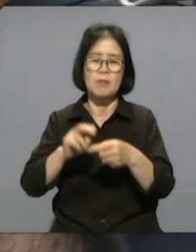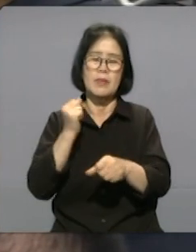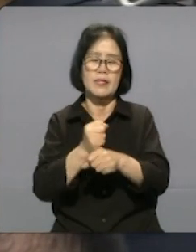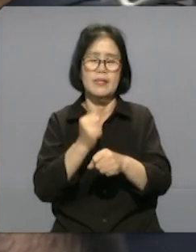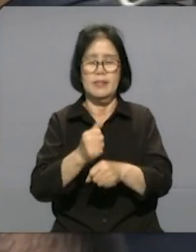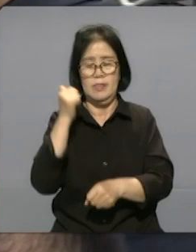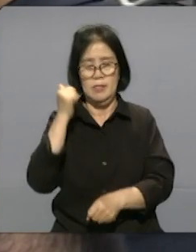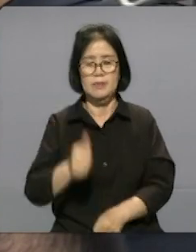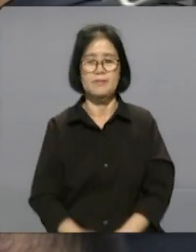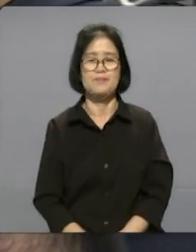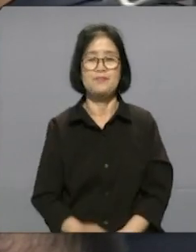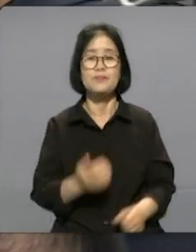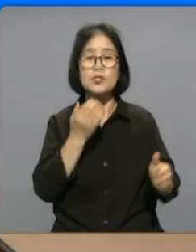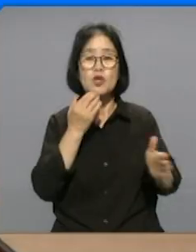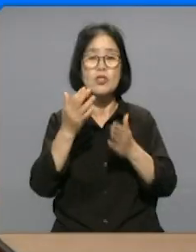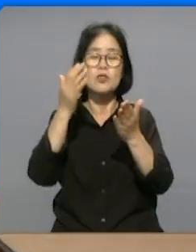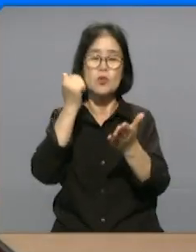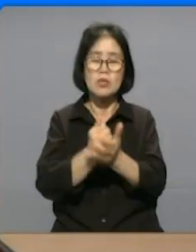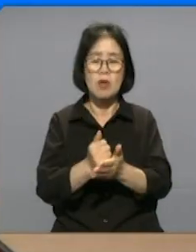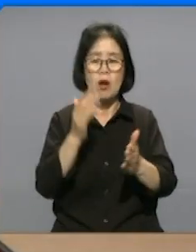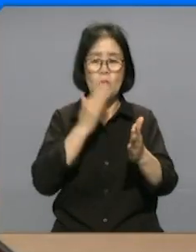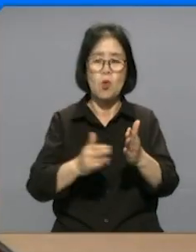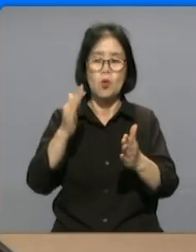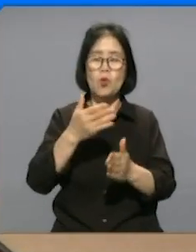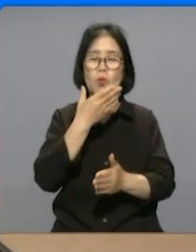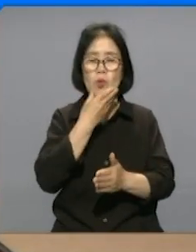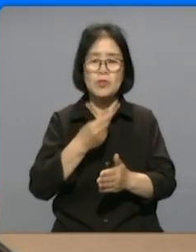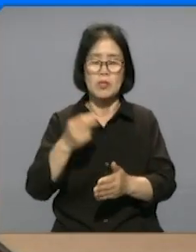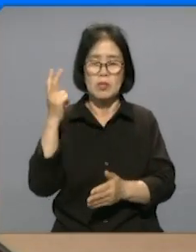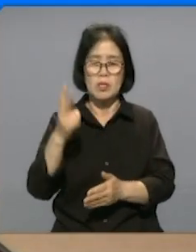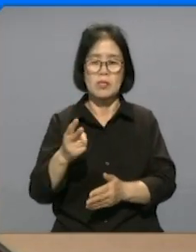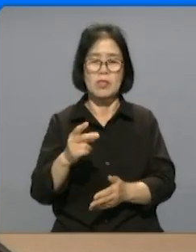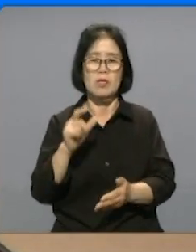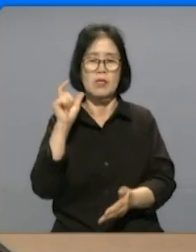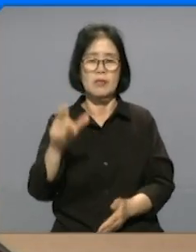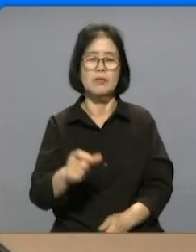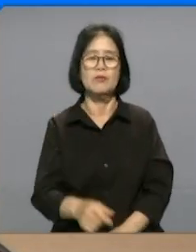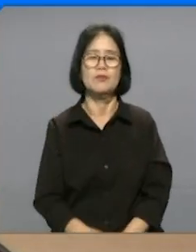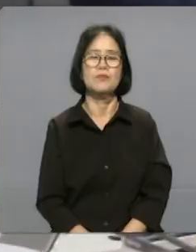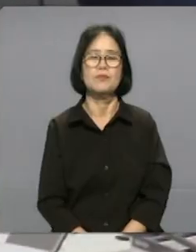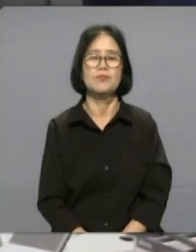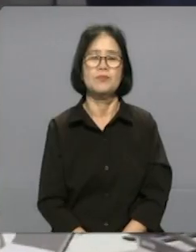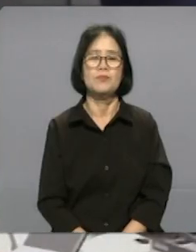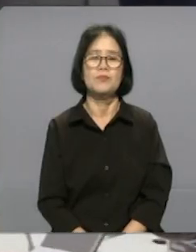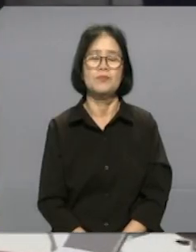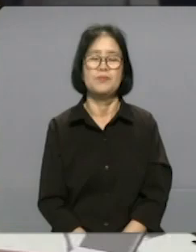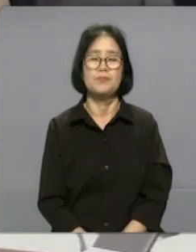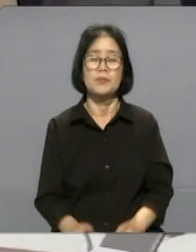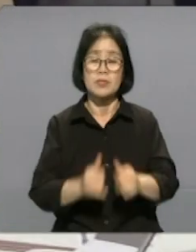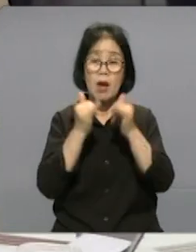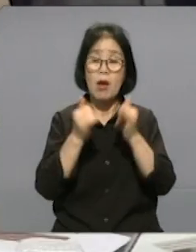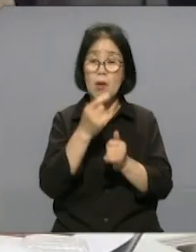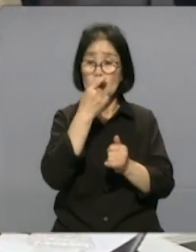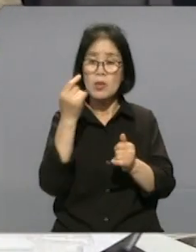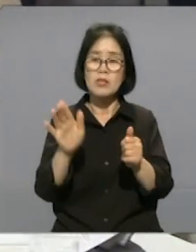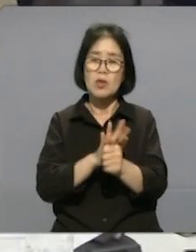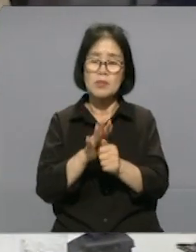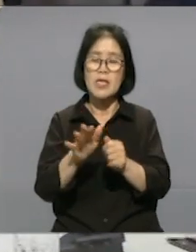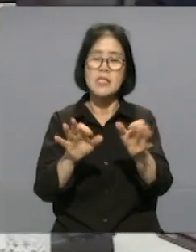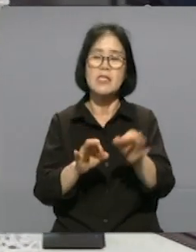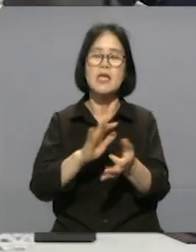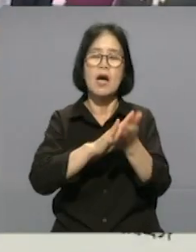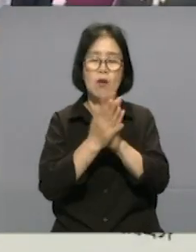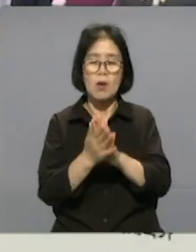김동현 경기지사가 공공복지를 재차 강조하고 나섰습니다 사회보장 서비스의